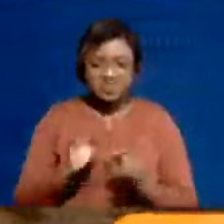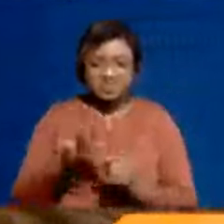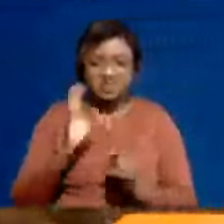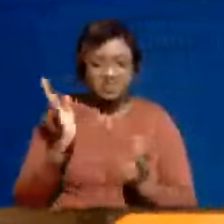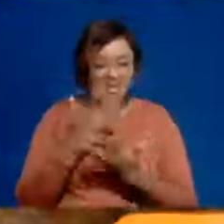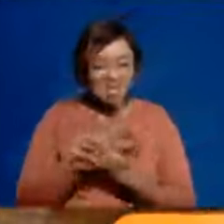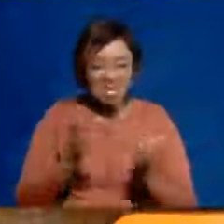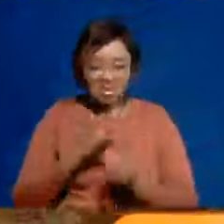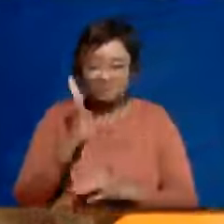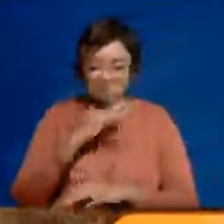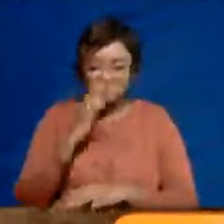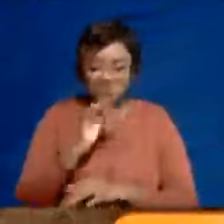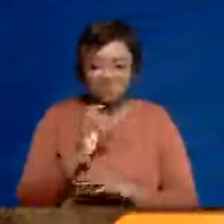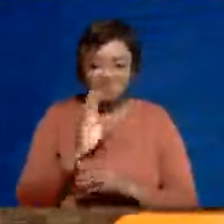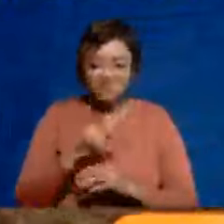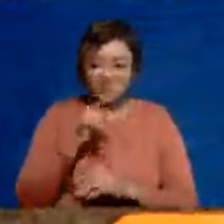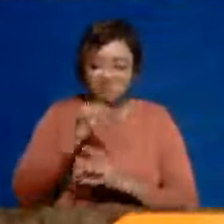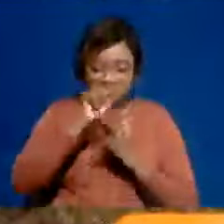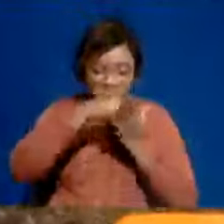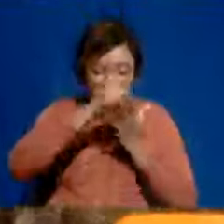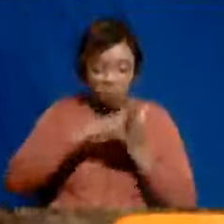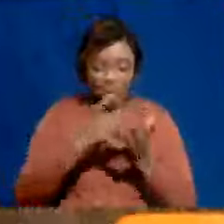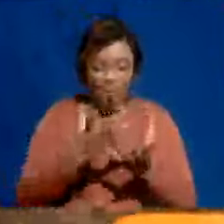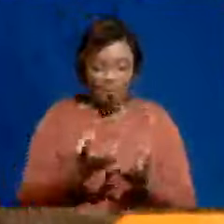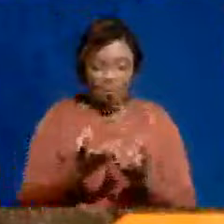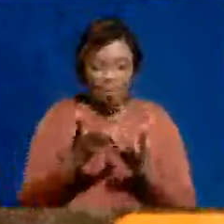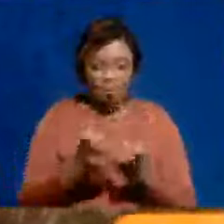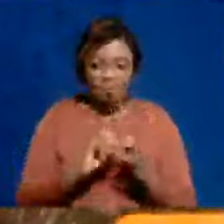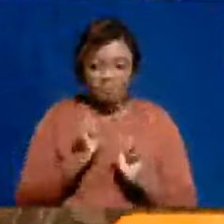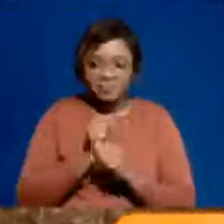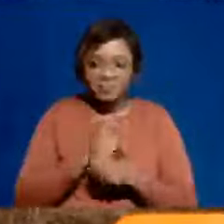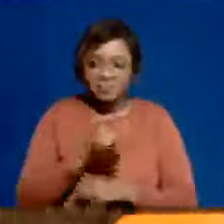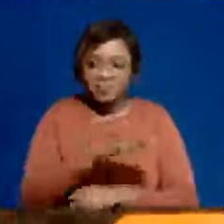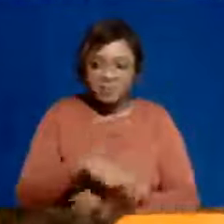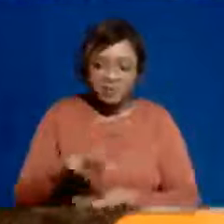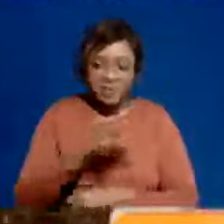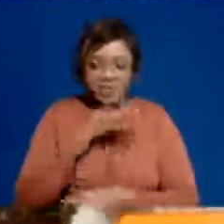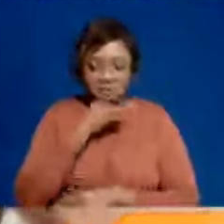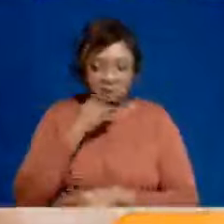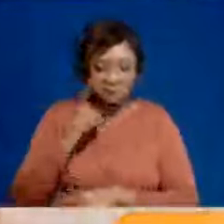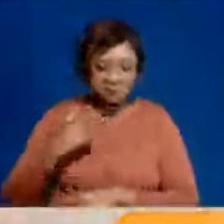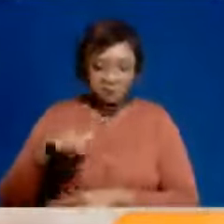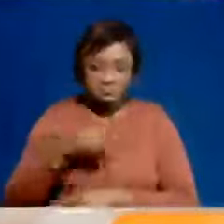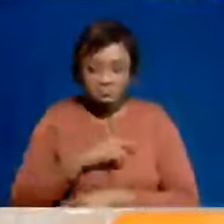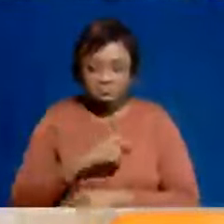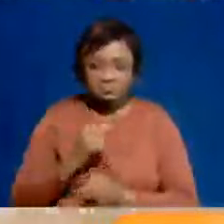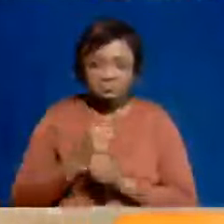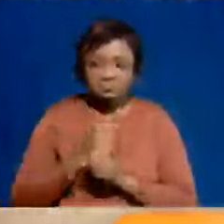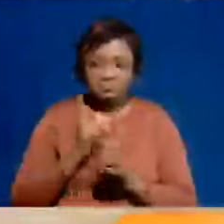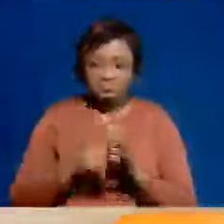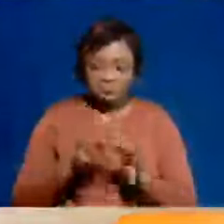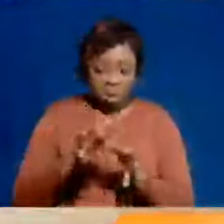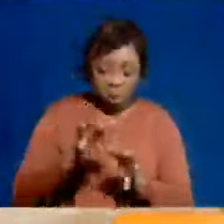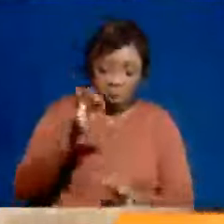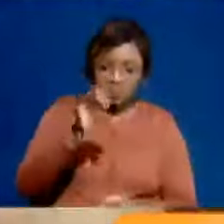uchafu wowote kutoka kwa nguruwe na kuacha mahala wanamolala pakiwa safi. Tukachimba kiwango ya mita